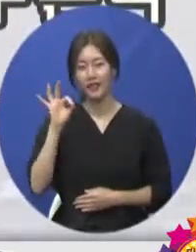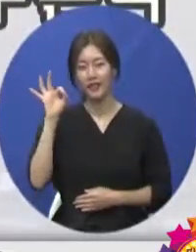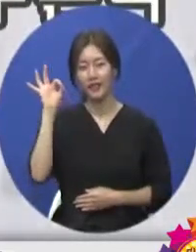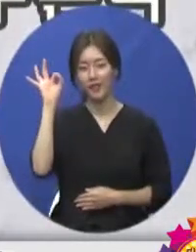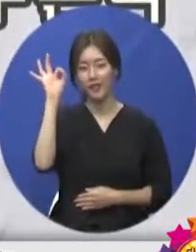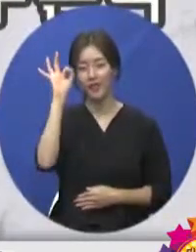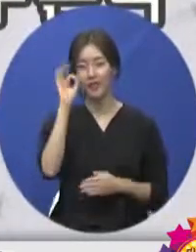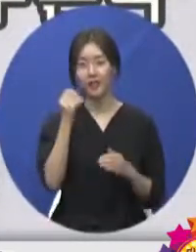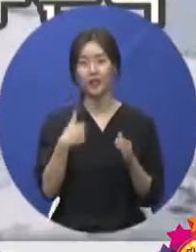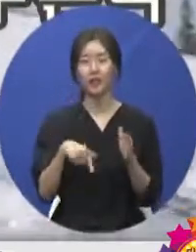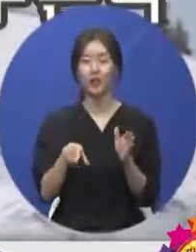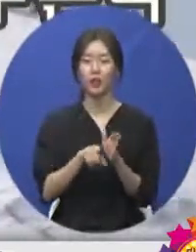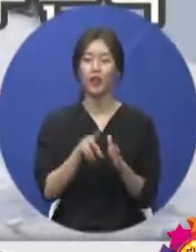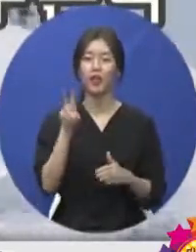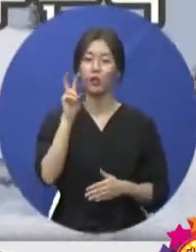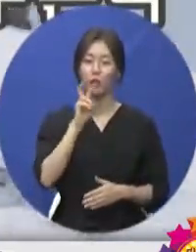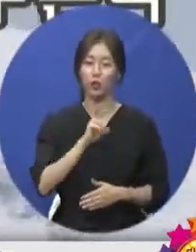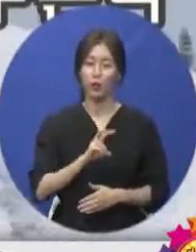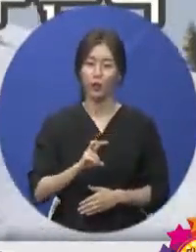찾는